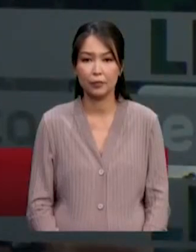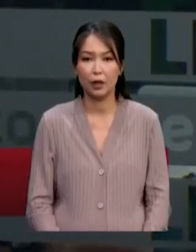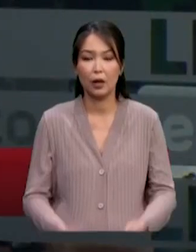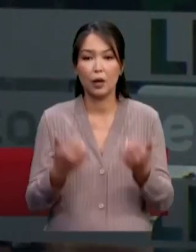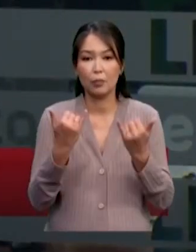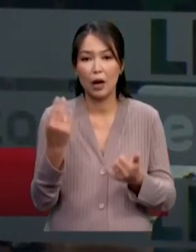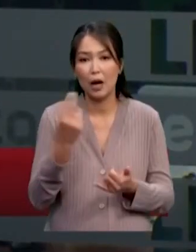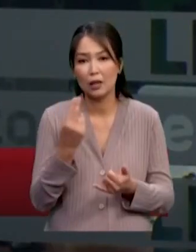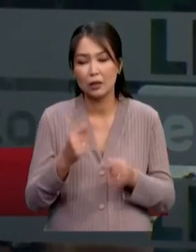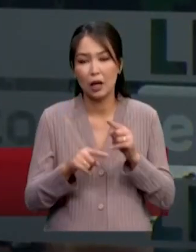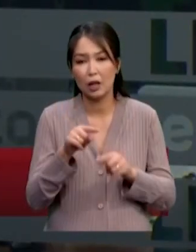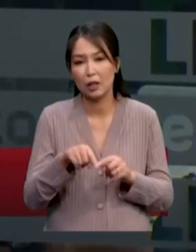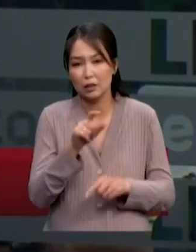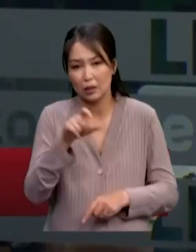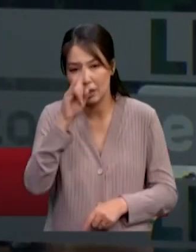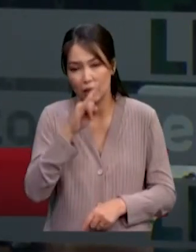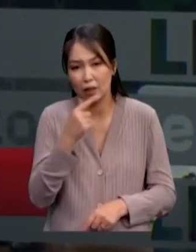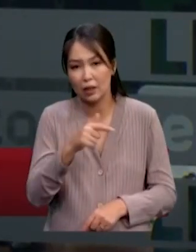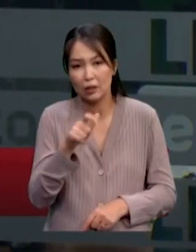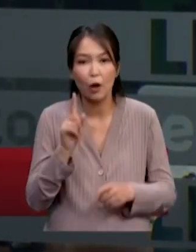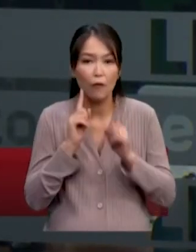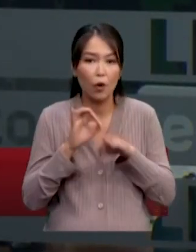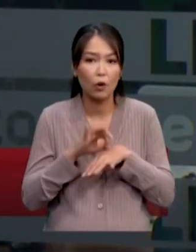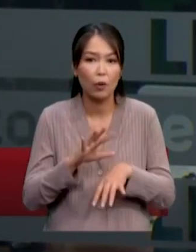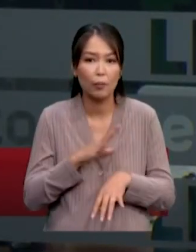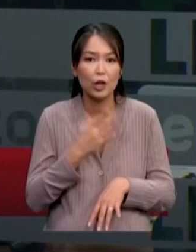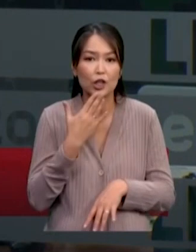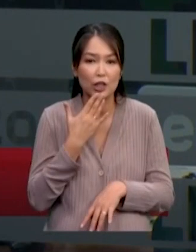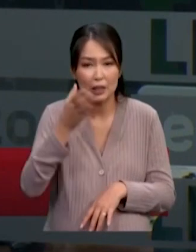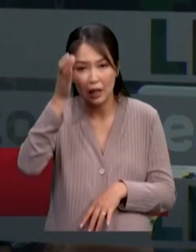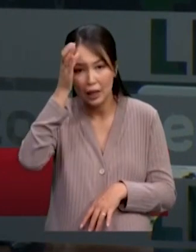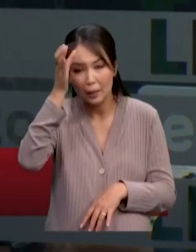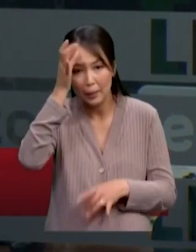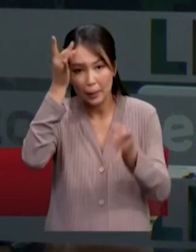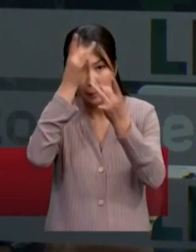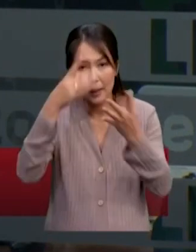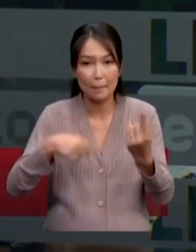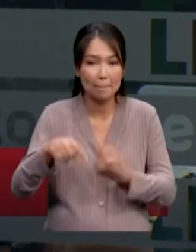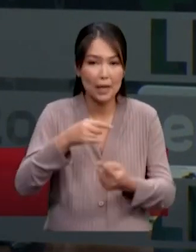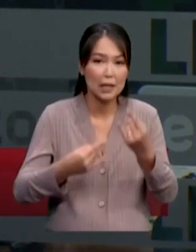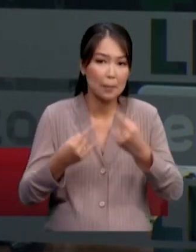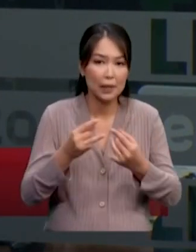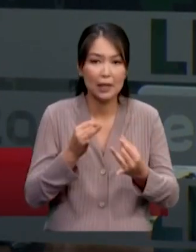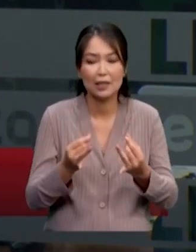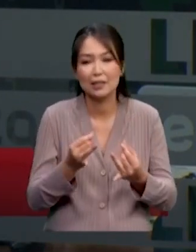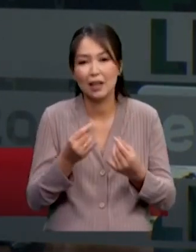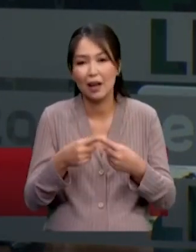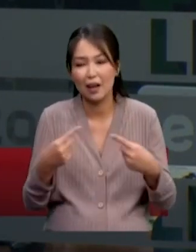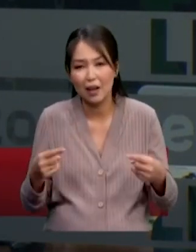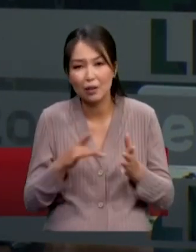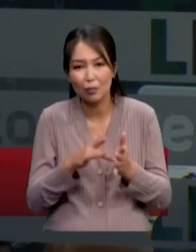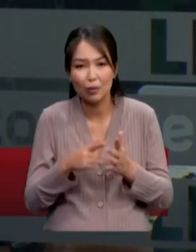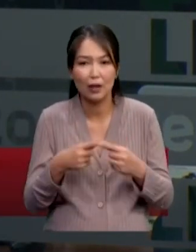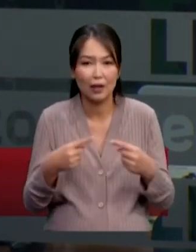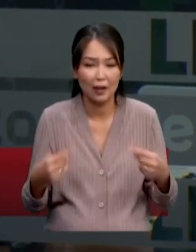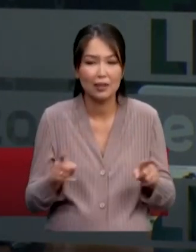Бүгін Астанада отандастар форумы өтті. Оған шетелдегі ғылым, білім, мәдениет, бизнес, медиа және саясат сынды салалардың көрнекті